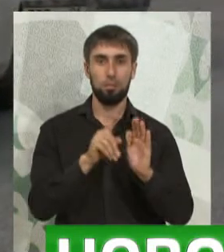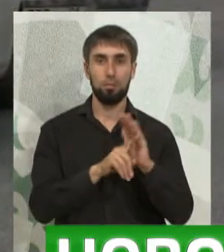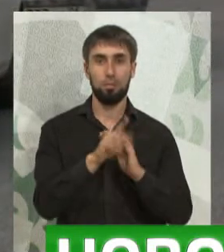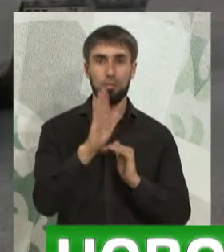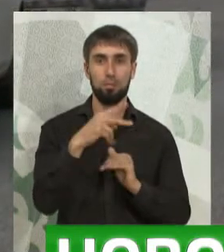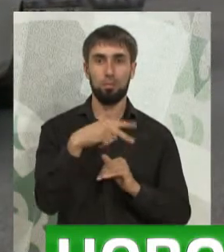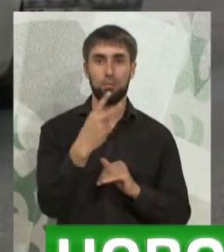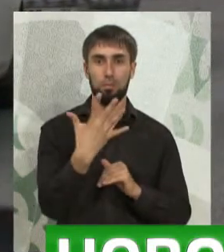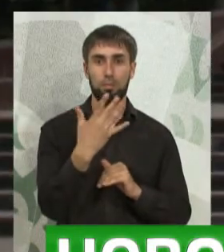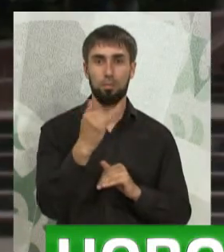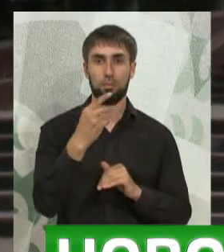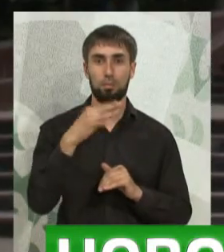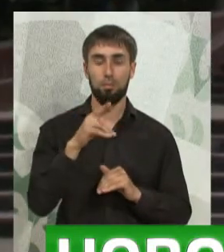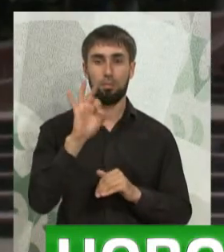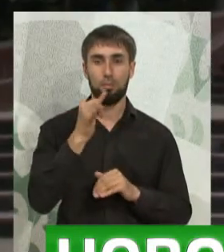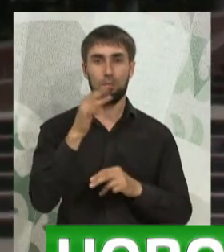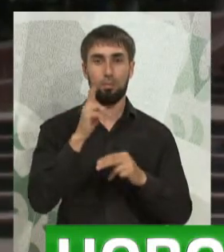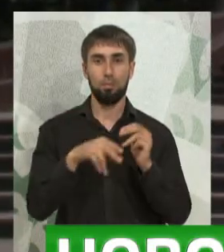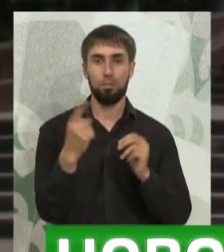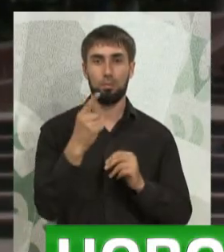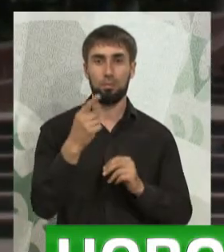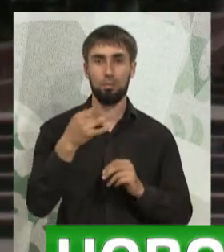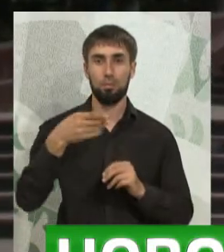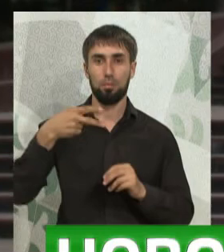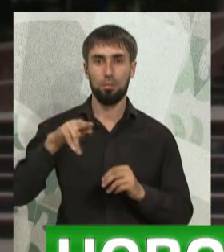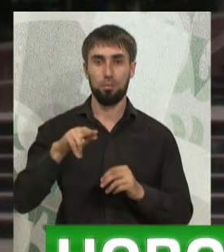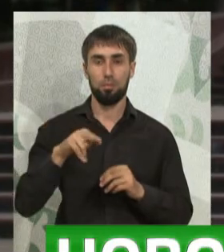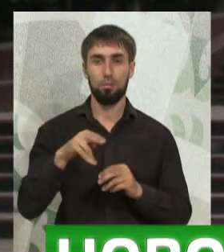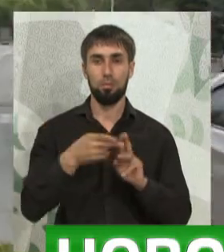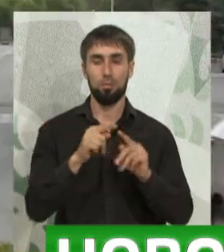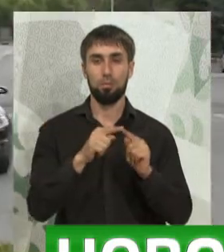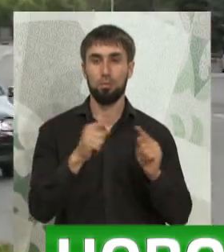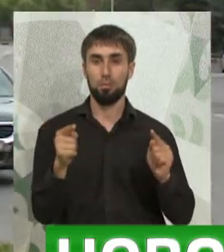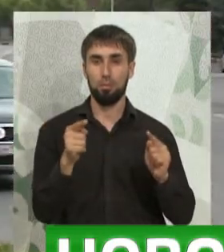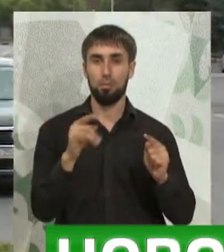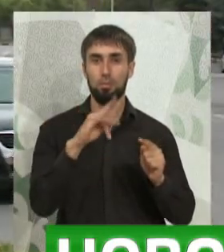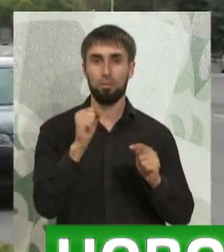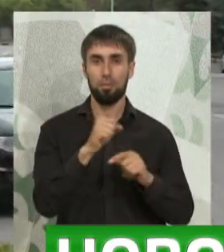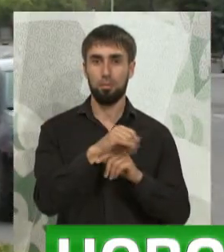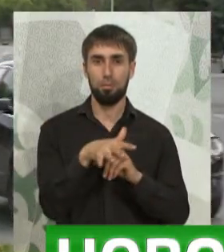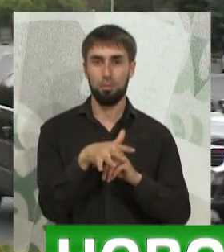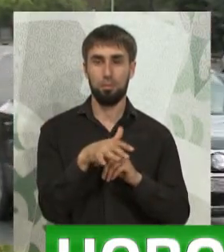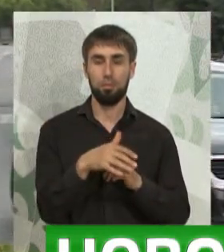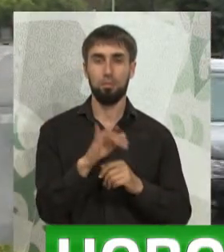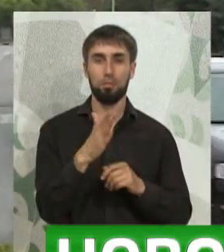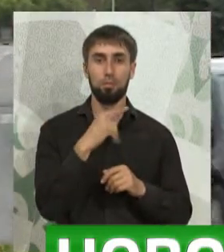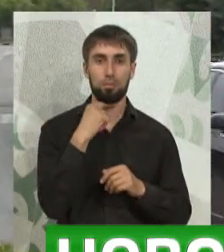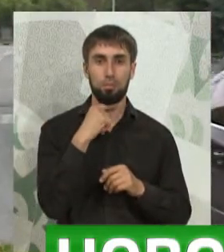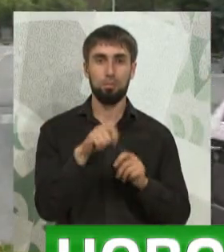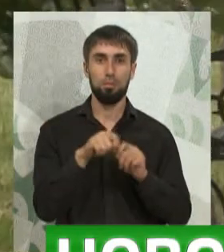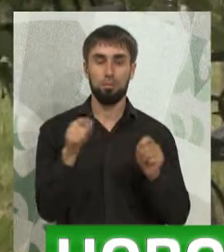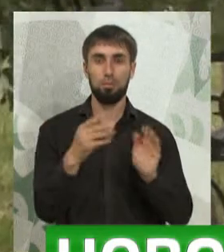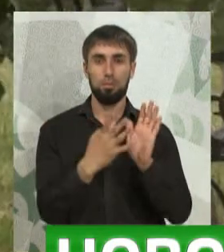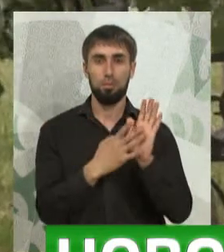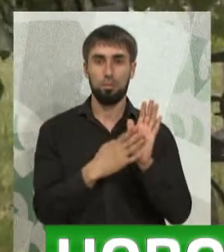с 25 июня и завершится 1 июля. Процедуру растянули из-за обстановки с коронавирусом. В Ингушетии откроются